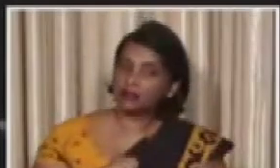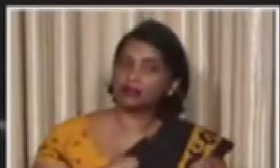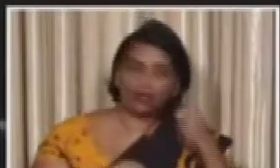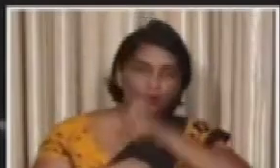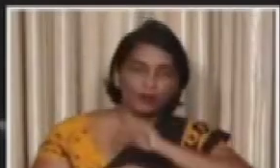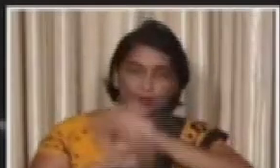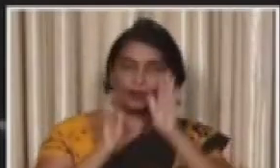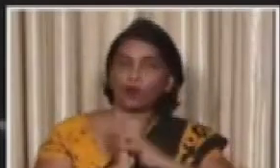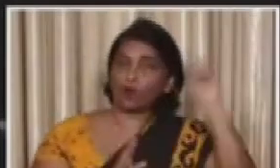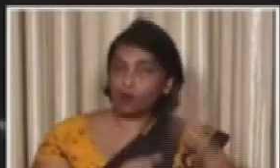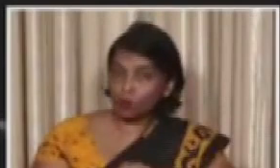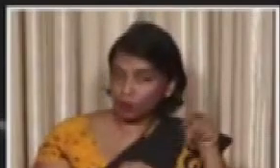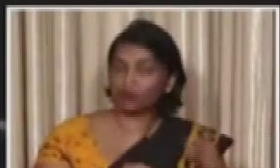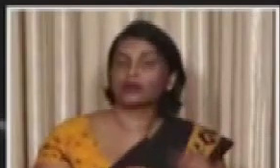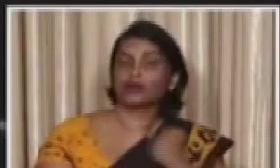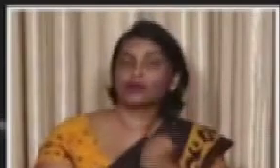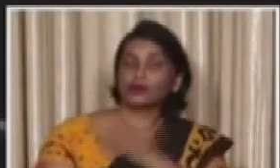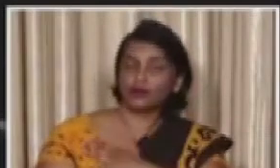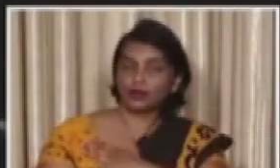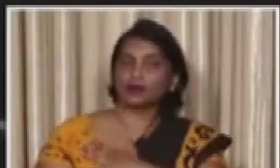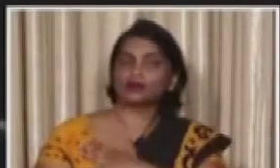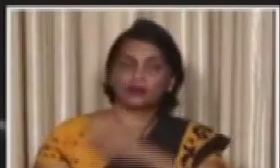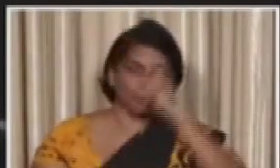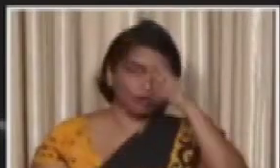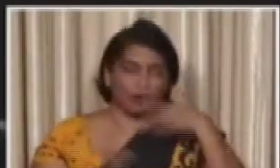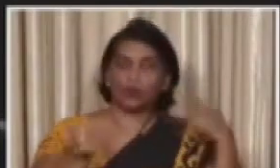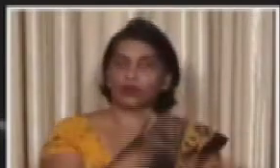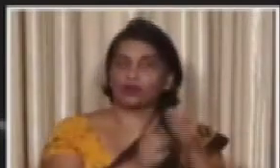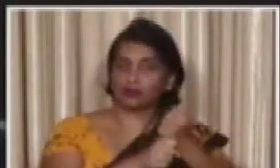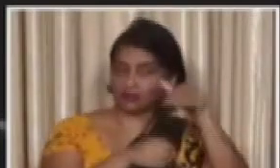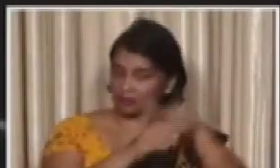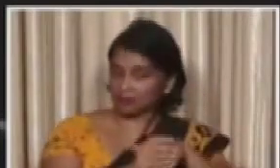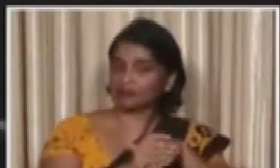ටික ජයග්‍රාහි ගෝඨාභය රාජපක්ෂ මහතා සමග ආණ්ඩු කරද්දි